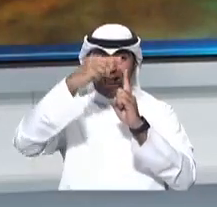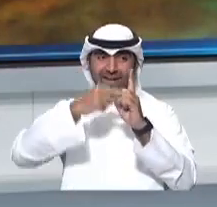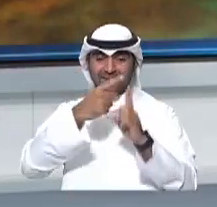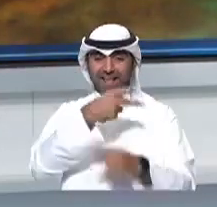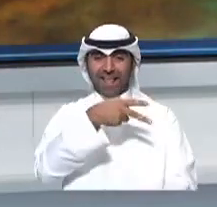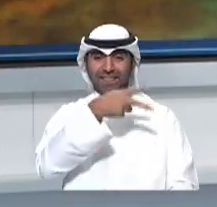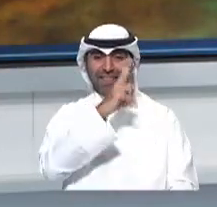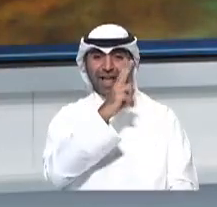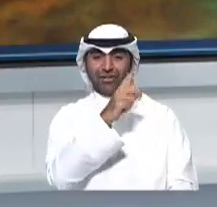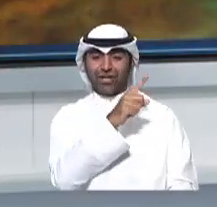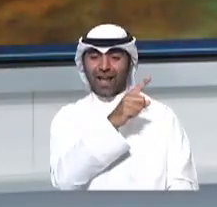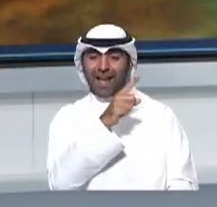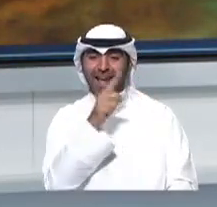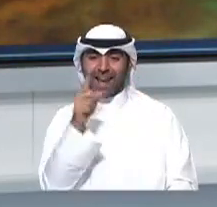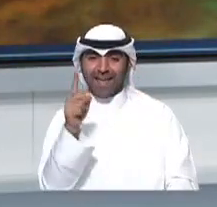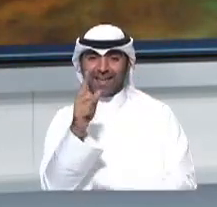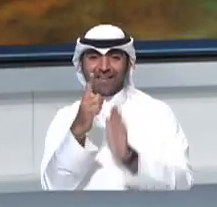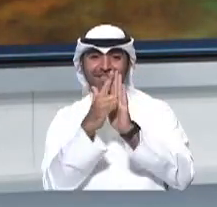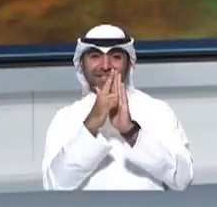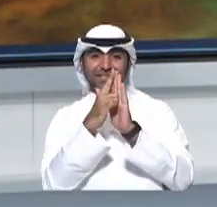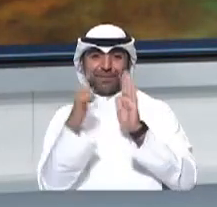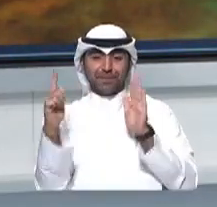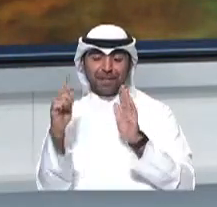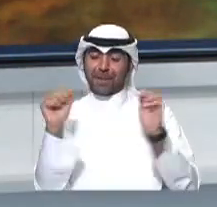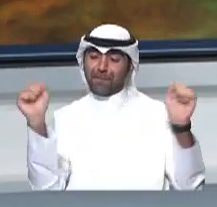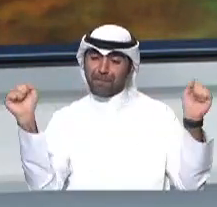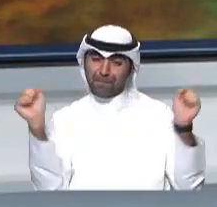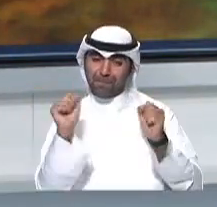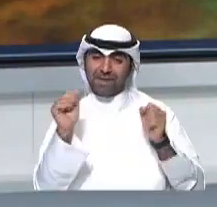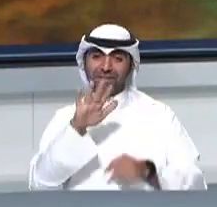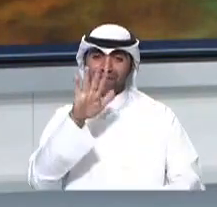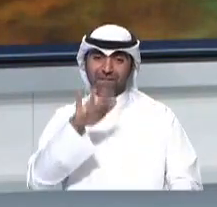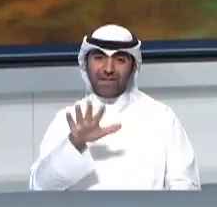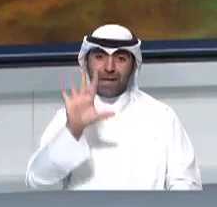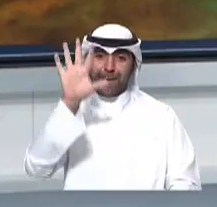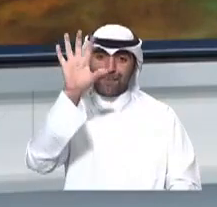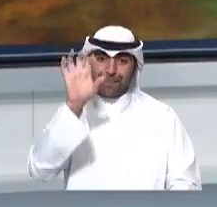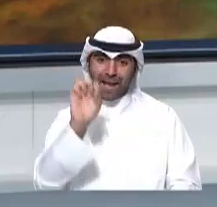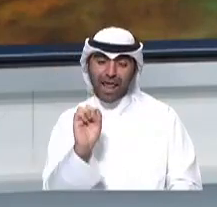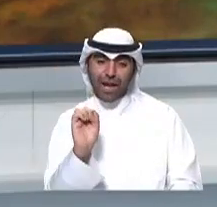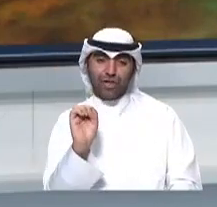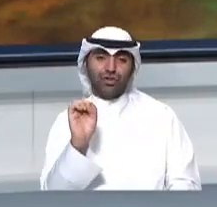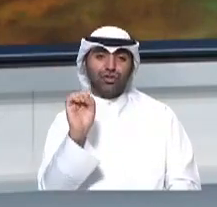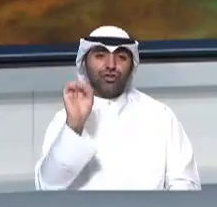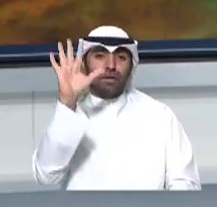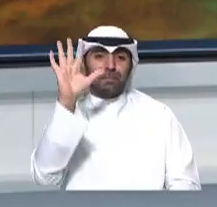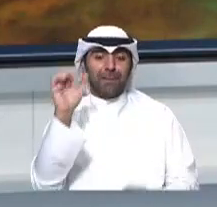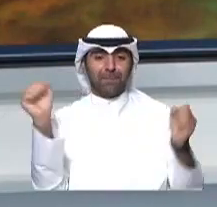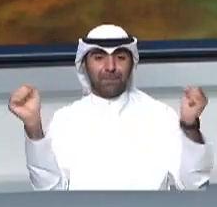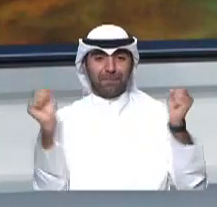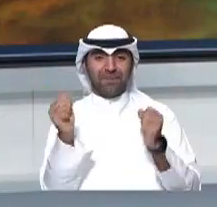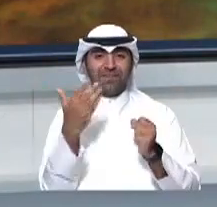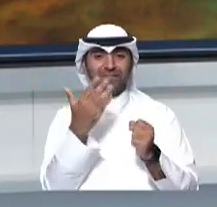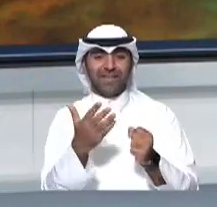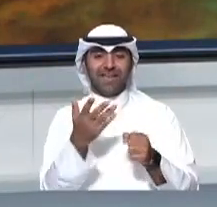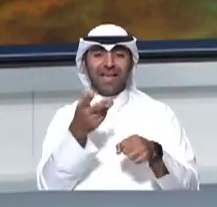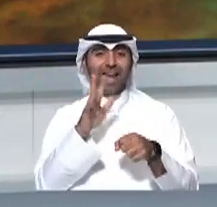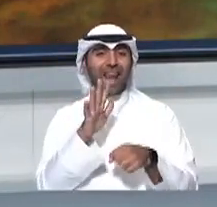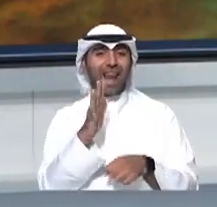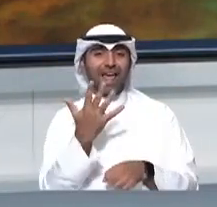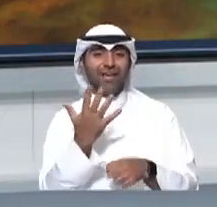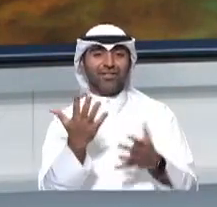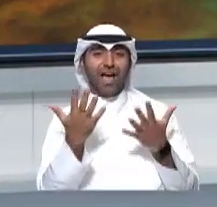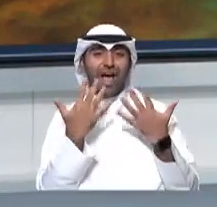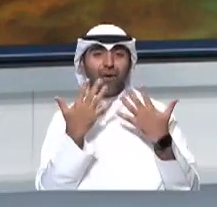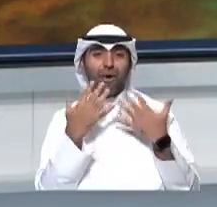الكويت قد تصل إلى 9 درجات مئوية، في شمال البلاد في العبدلي 10 درجات مئوية، وذلك بسبب